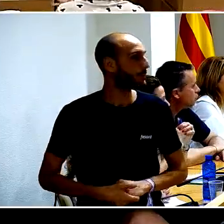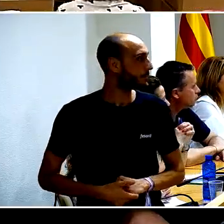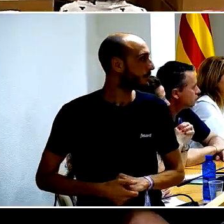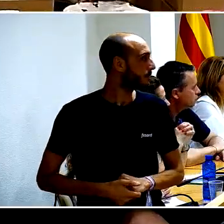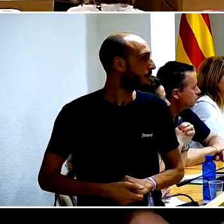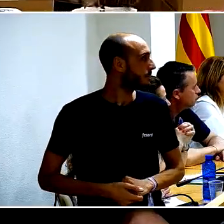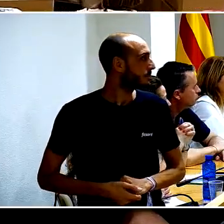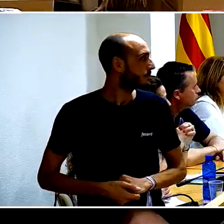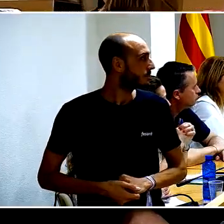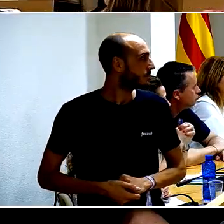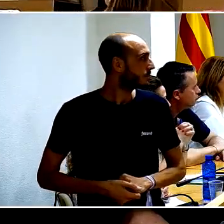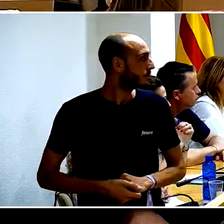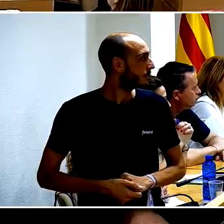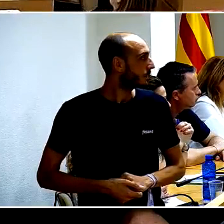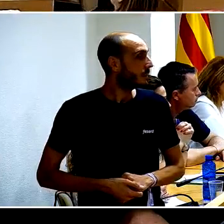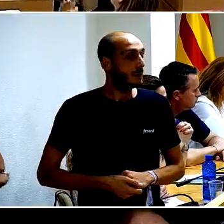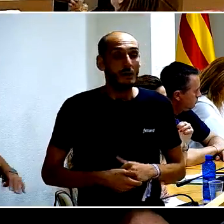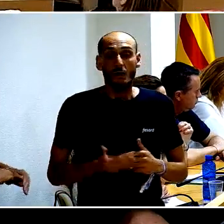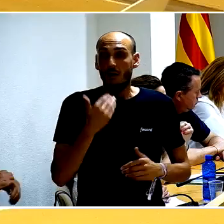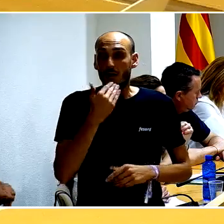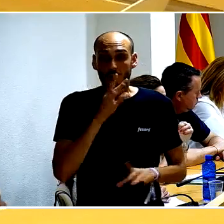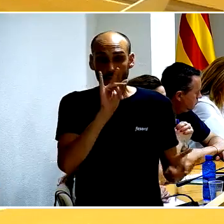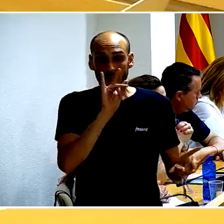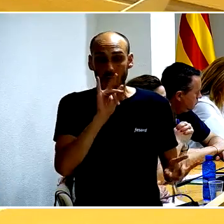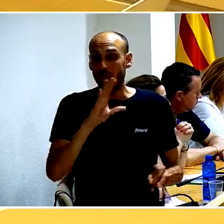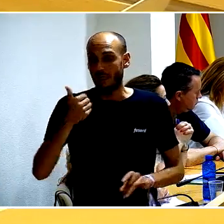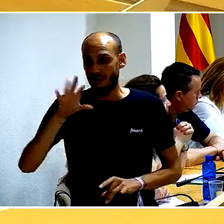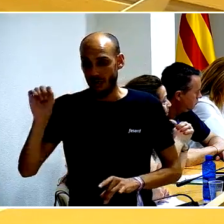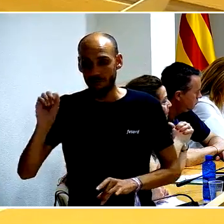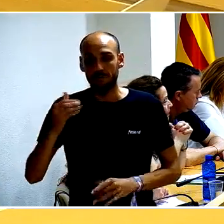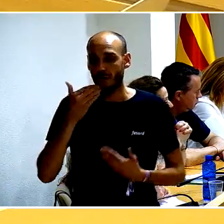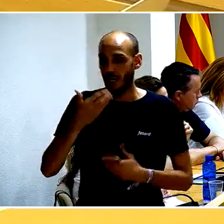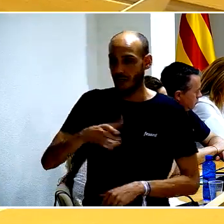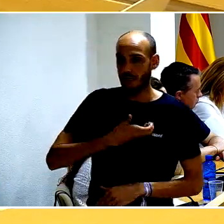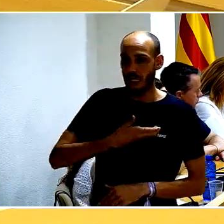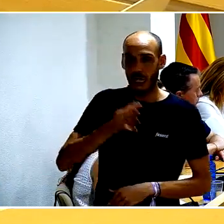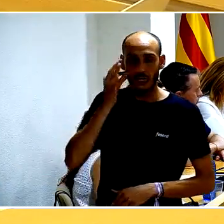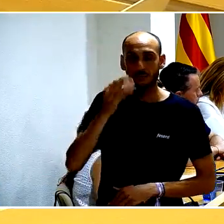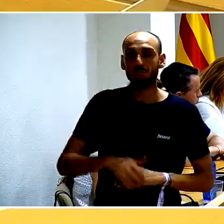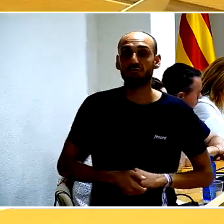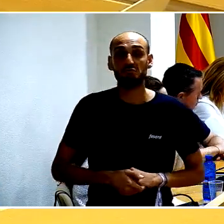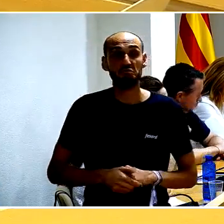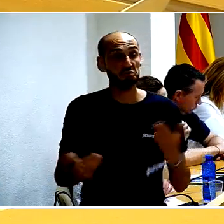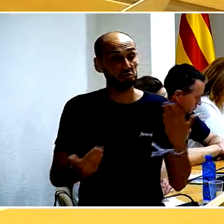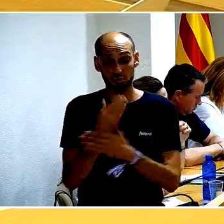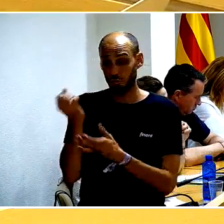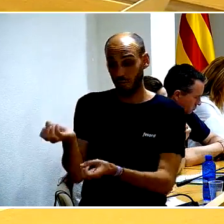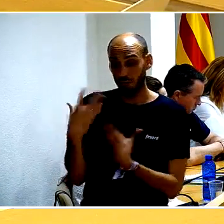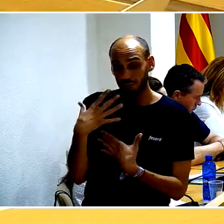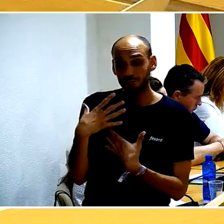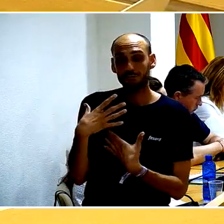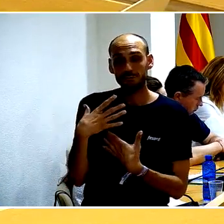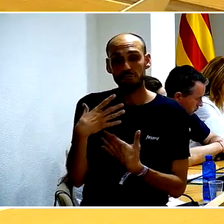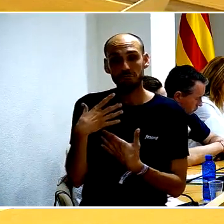¿Alguna qüestió sobre la Vicente Ibor? Sí, gracias, alcaldesa. Bueno, nos ha llegado esta mañana la información y pues, no ha pasado por